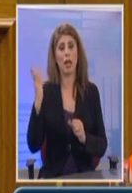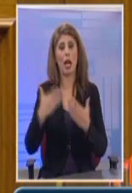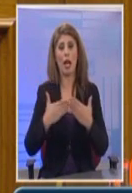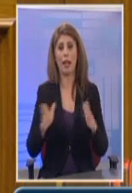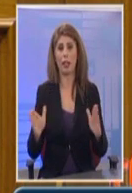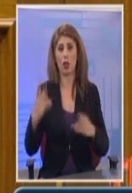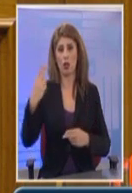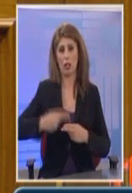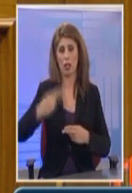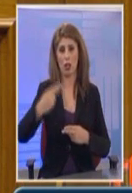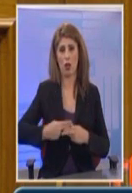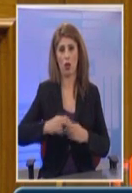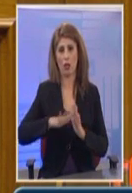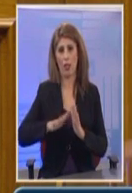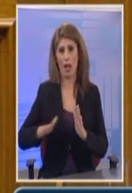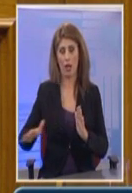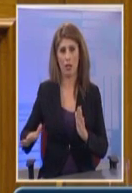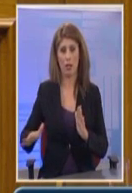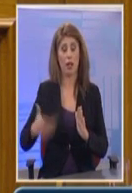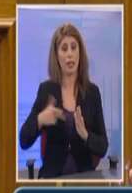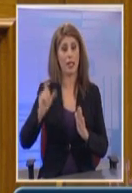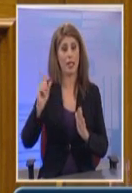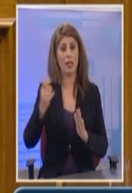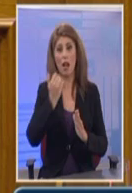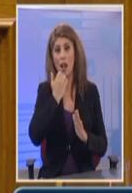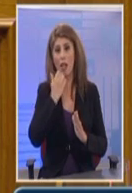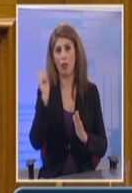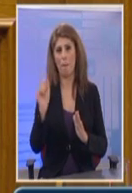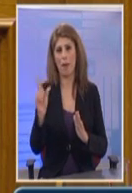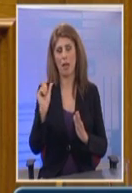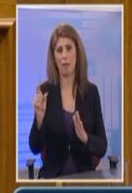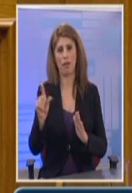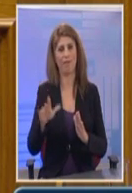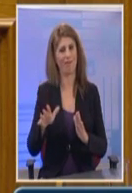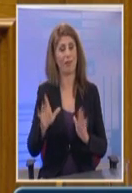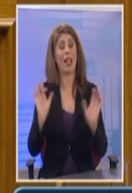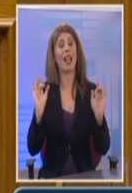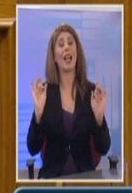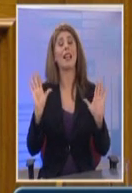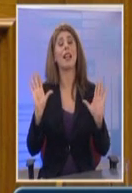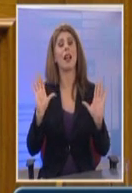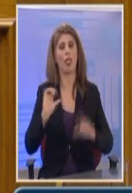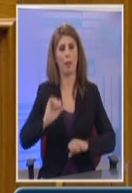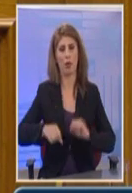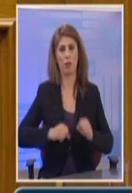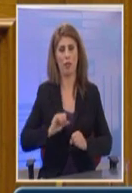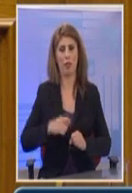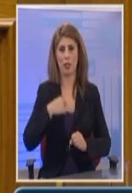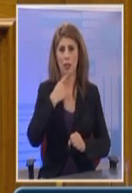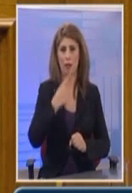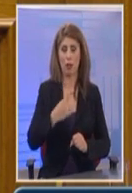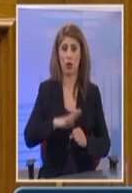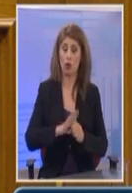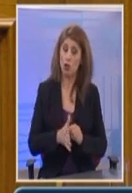ανοιχτών συνόρων στη θάλασσα και στείλατε λάθος μηνύματα. Προφανώς κανείς δεν προσπαθεί να σας χρεώσει το